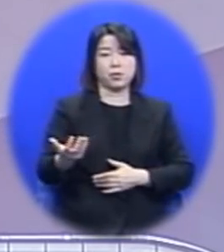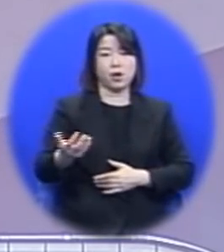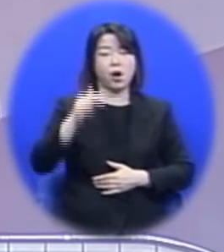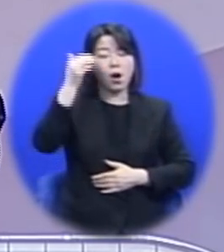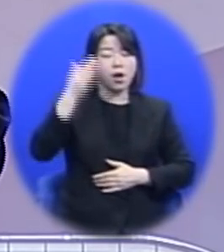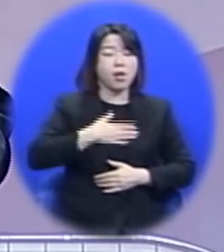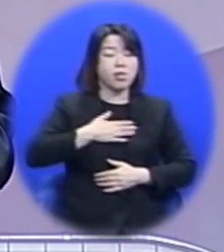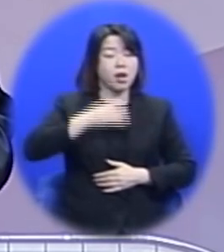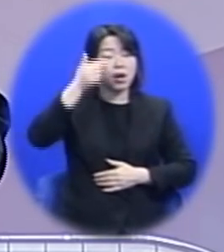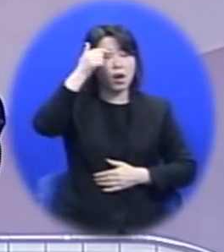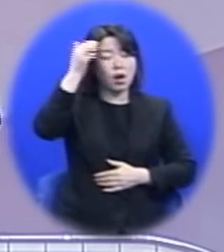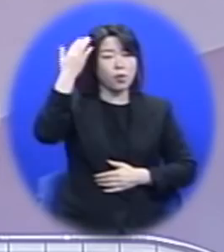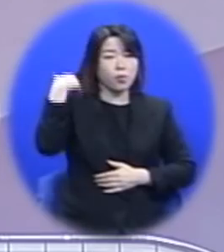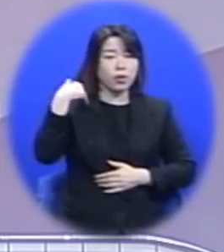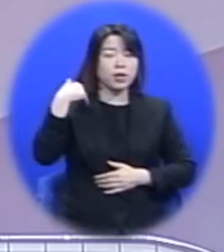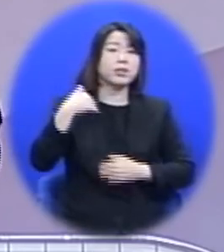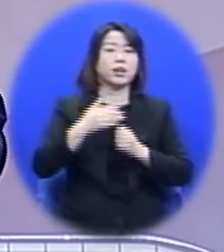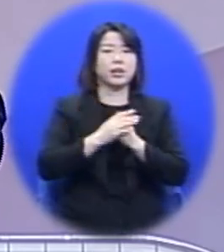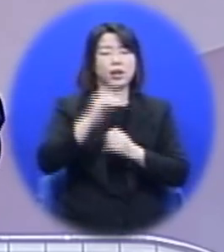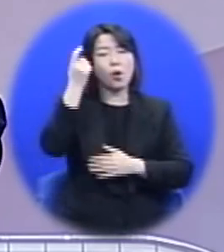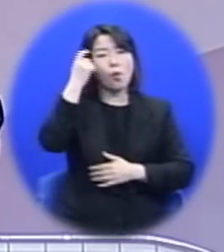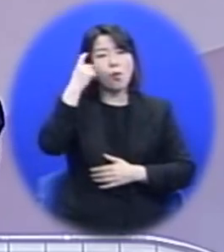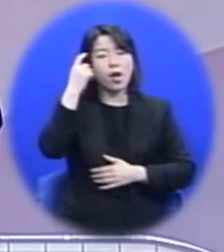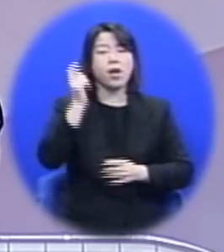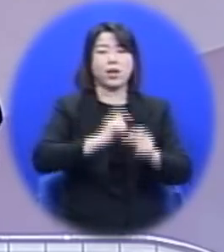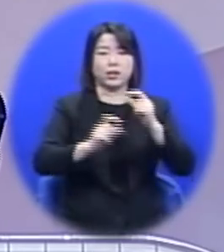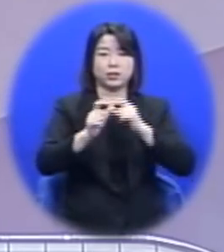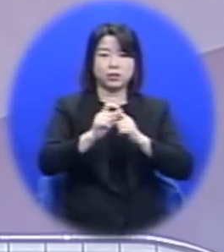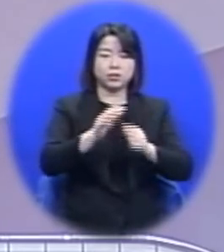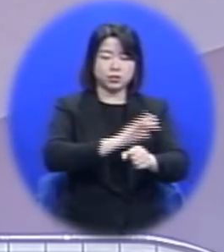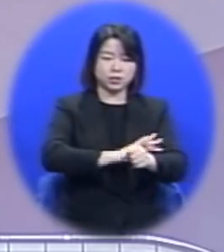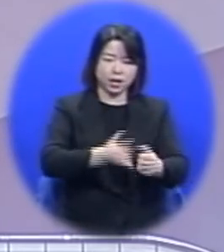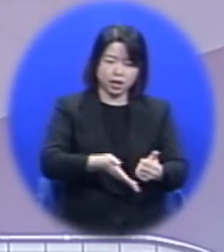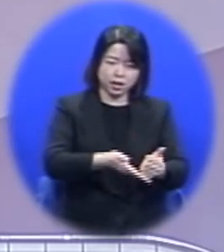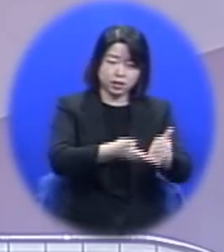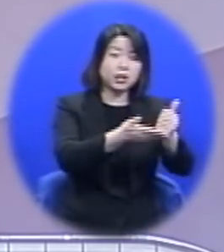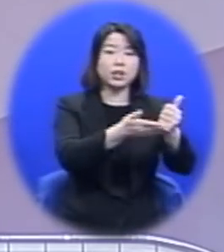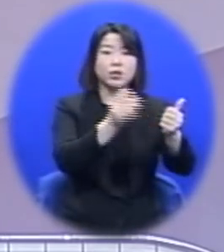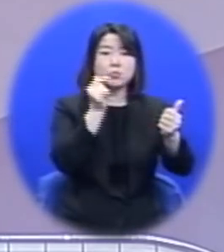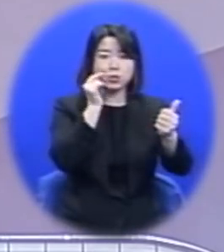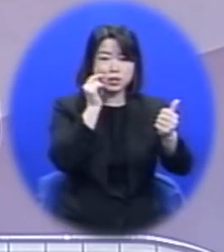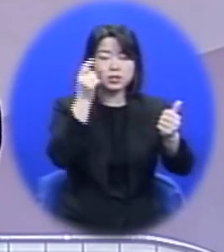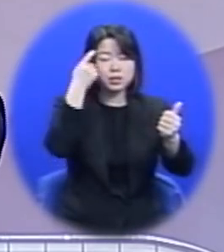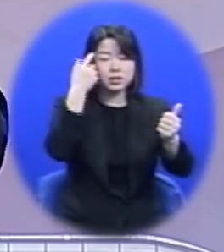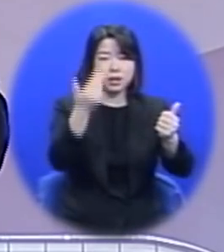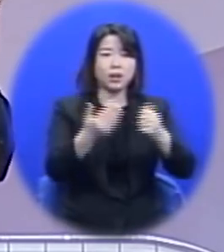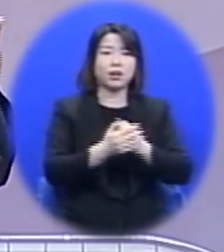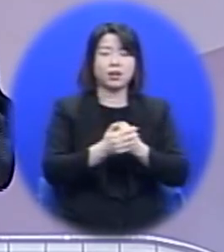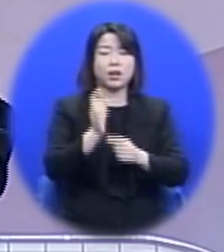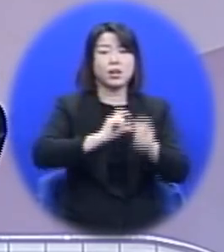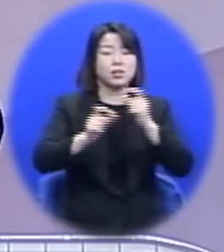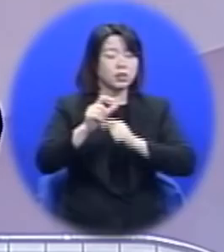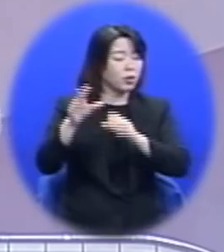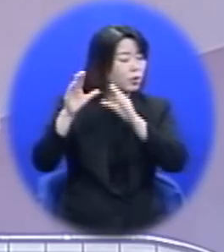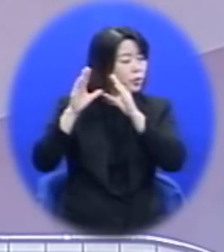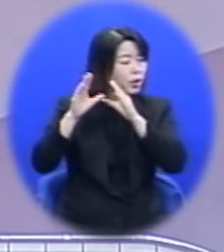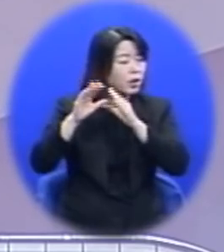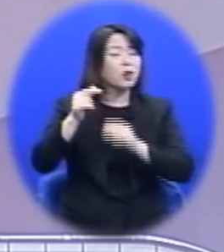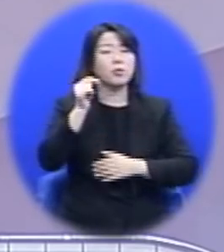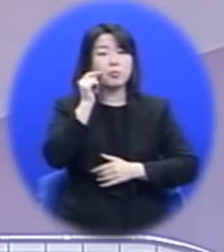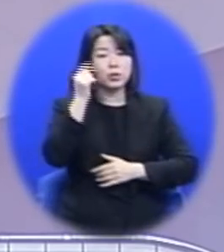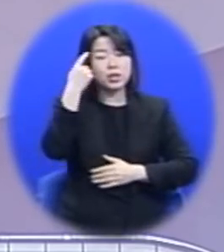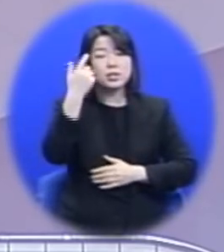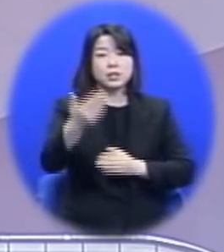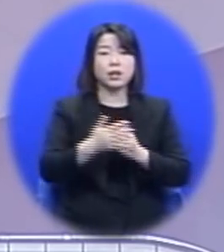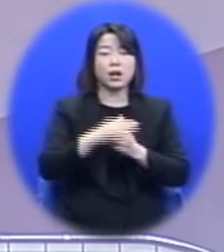그때 내가 더 잘 받아주지 않았을까? 좀 더 귀를 기울여주지 않았을까?